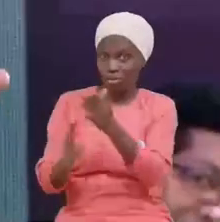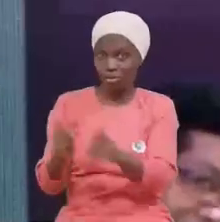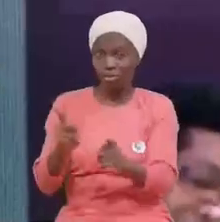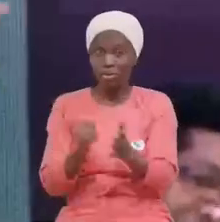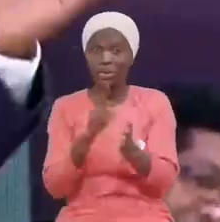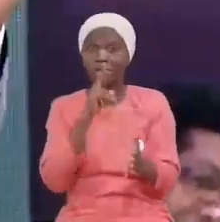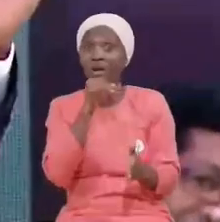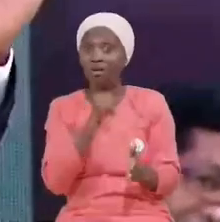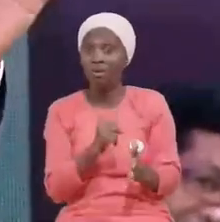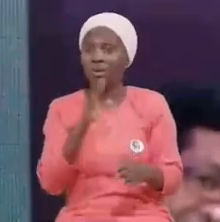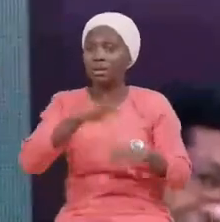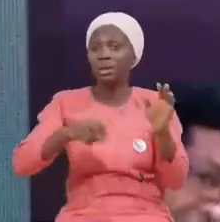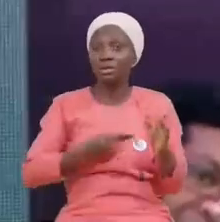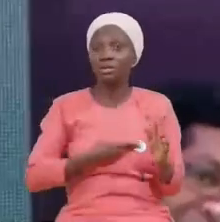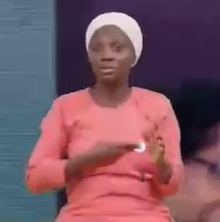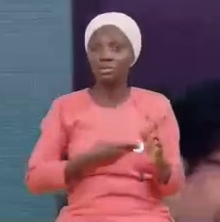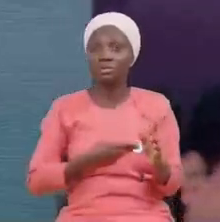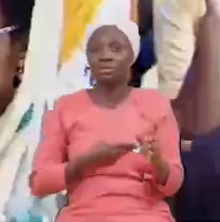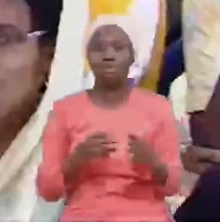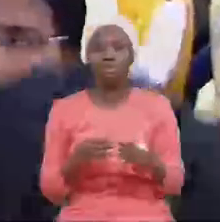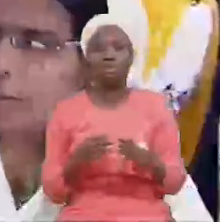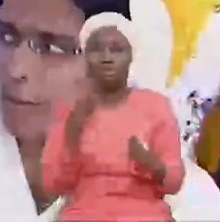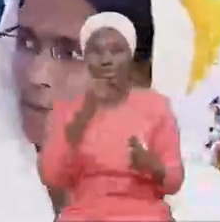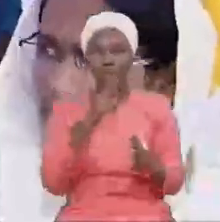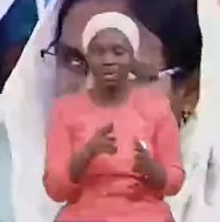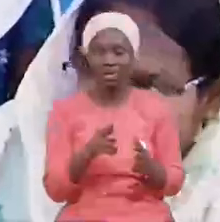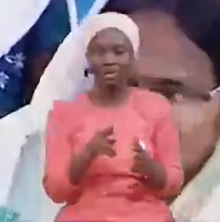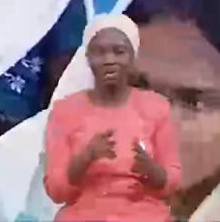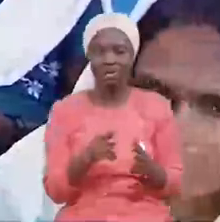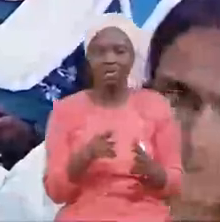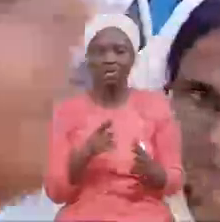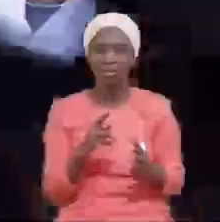Il y a des gens qui sont plus âgés que nous, mais qui sont des héros.